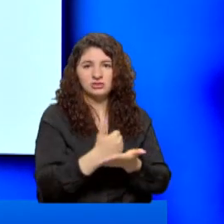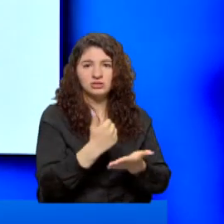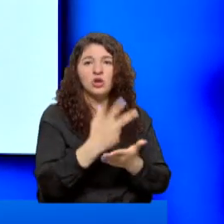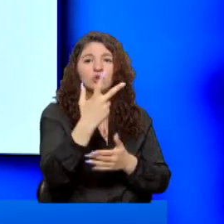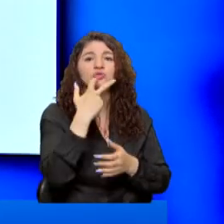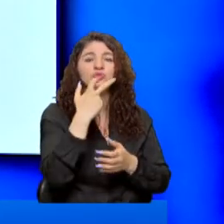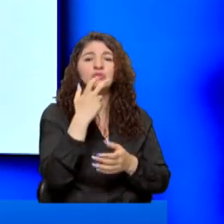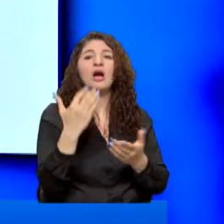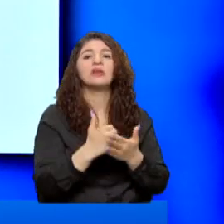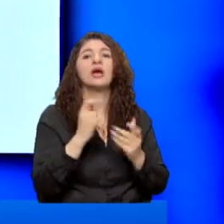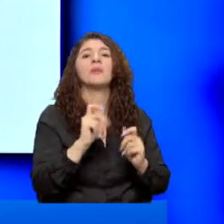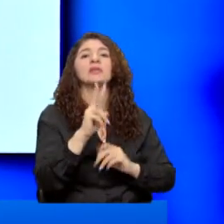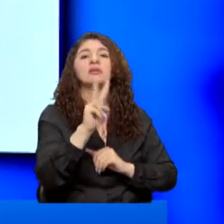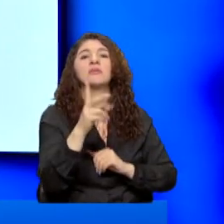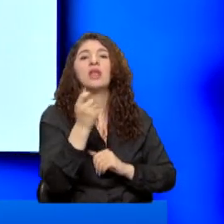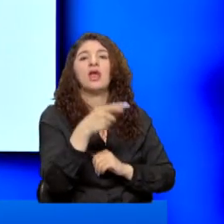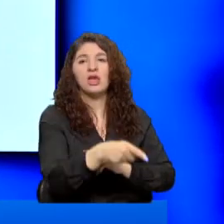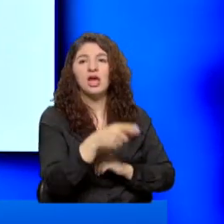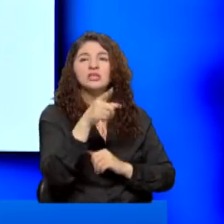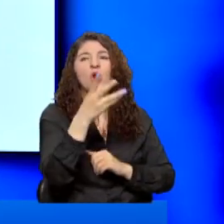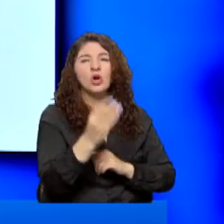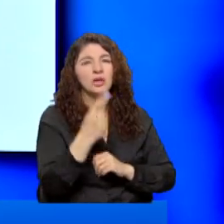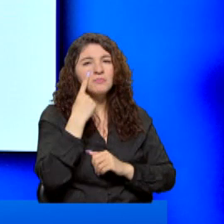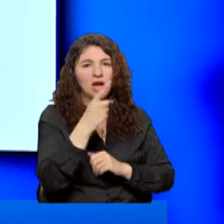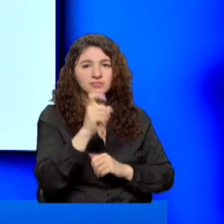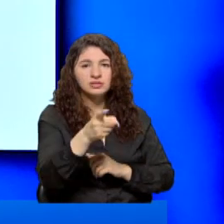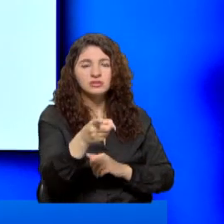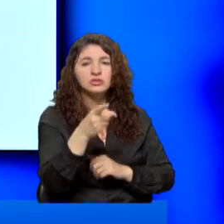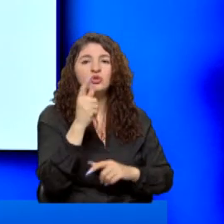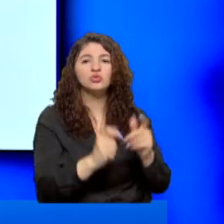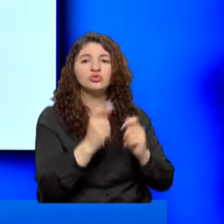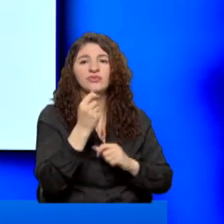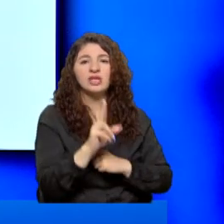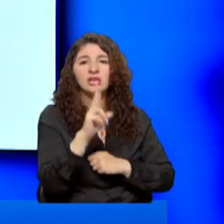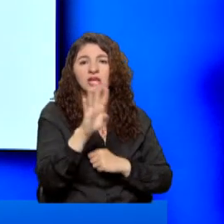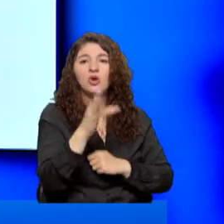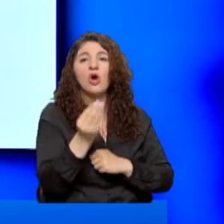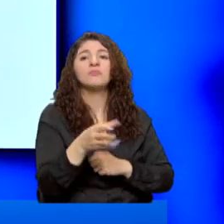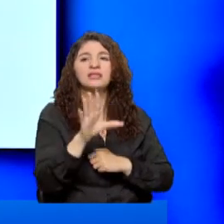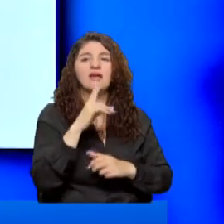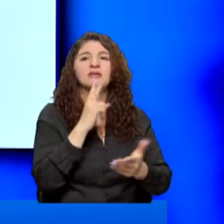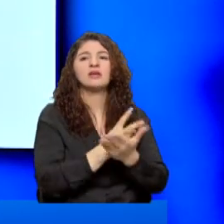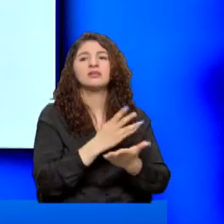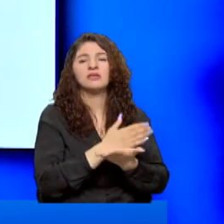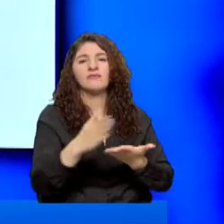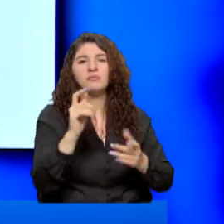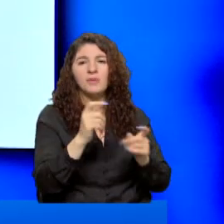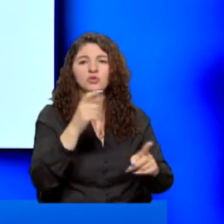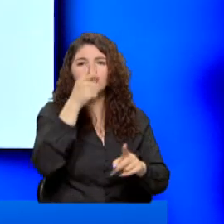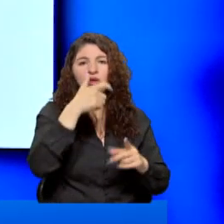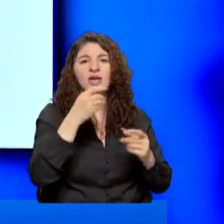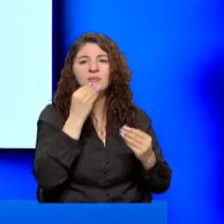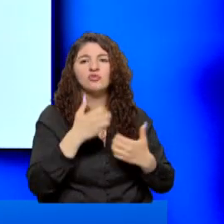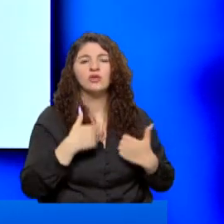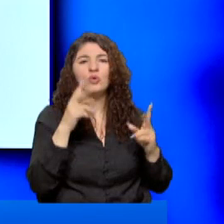kazansa üç yılda kazanamaz 20.000 liraya siz olsanız bakar mısınız süt fiyatı 07.40 olmazsa kesin devam eder ülke